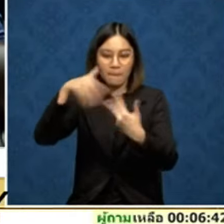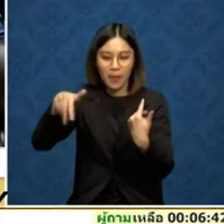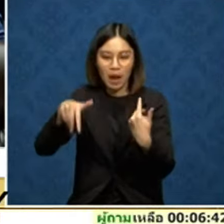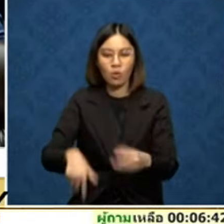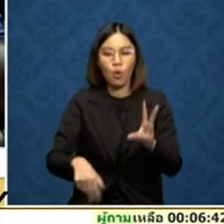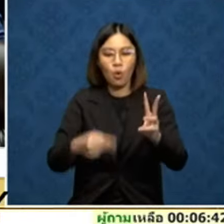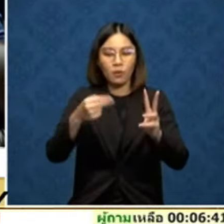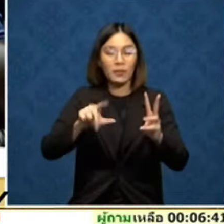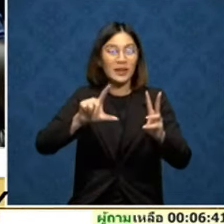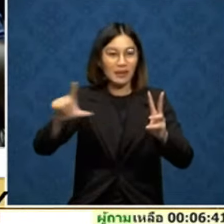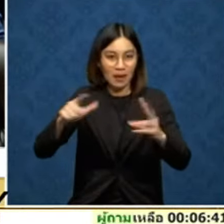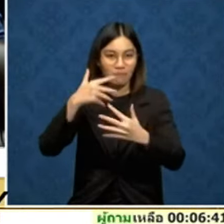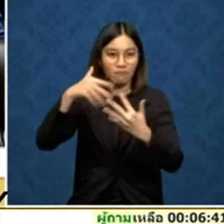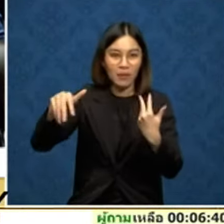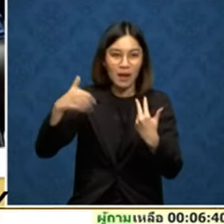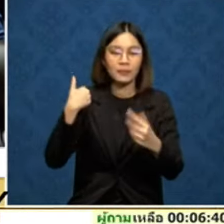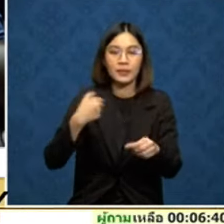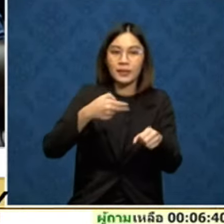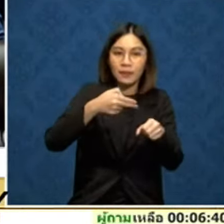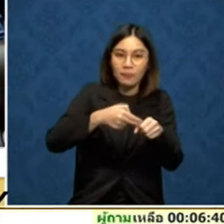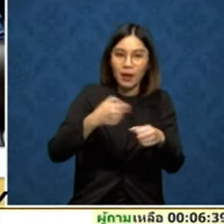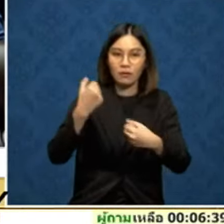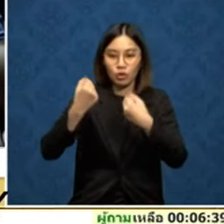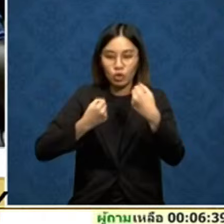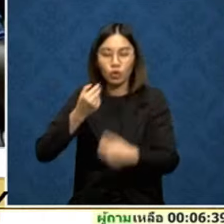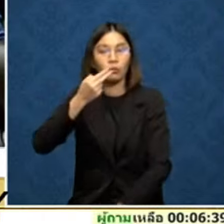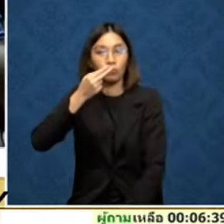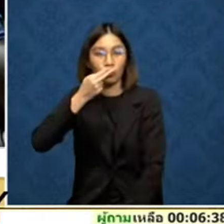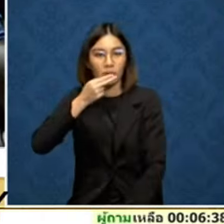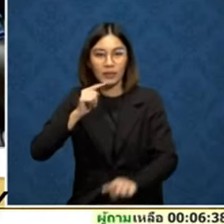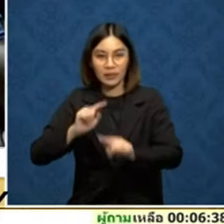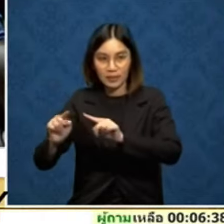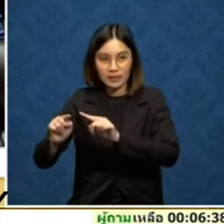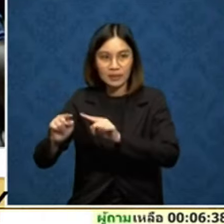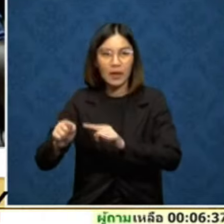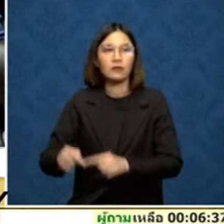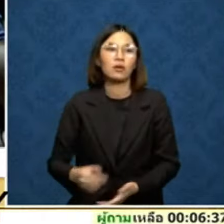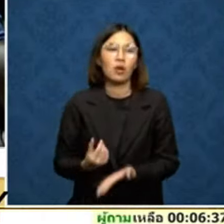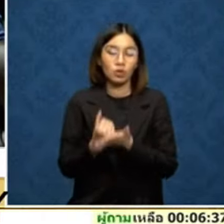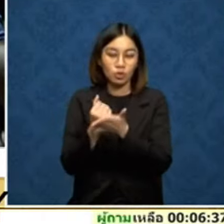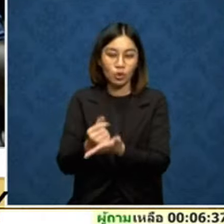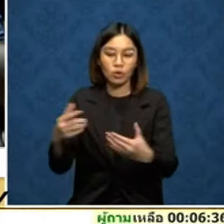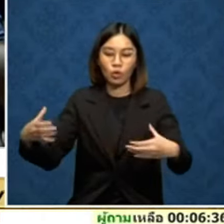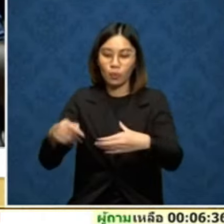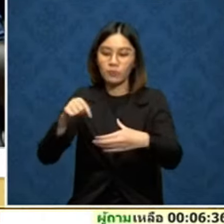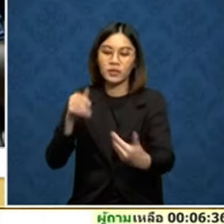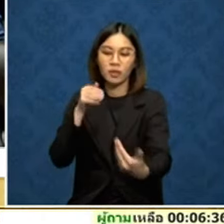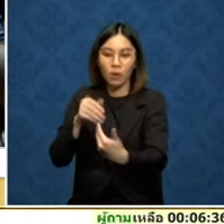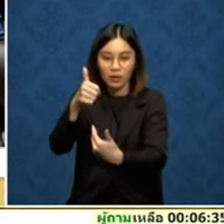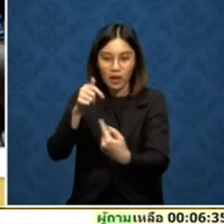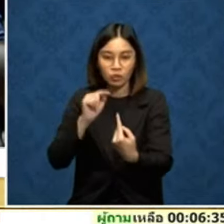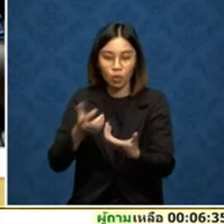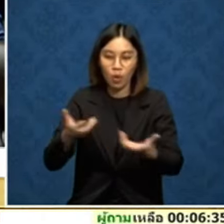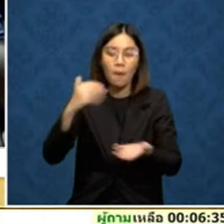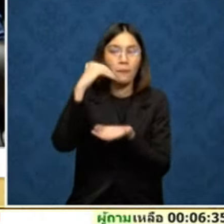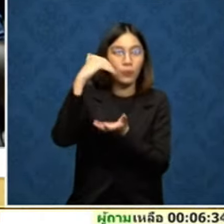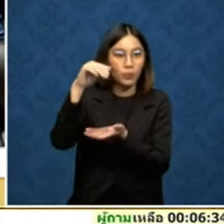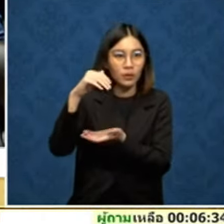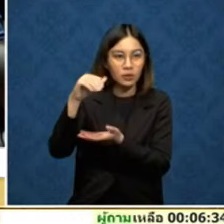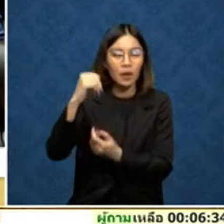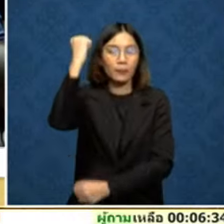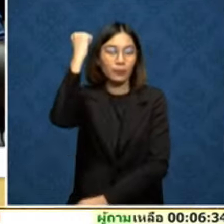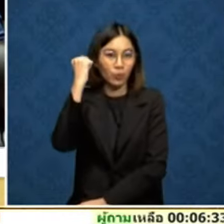ทแล้วนะวันนี้ไม่ว่าจะเป็นทั้งน้ำมันทั้งรถยนต์ทั้งบุหรี่เนี่ยท่านอาจจะเลือกอุดหนุนเฉพาะกลุ่มก็ได้เช่นภาคขนส่งรถโดยสาร